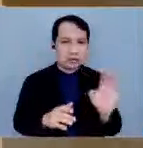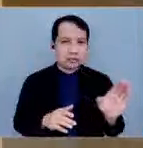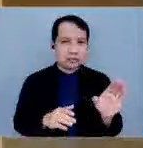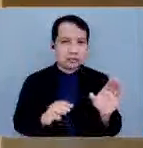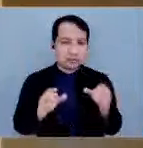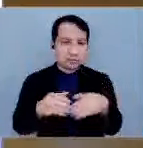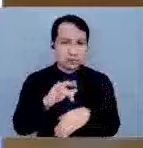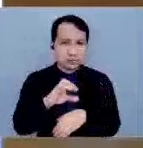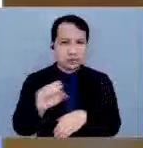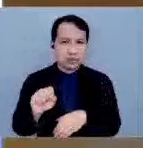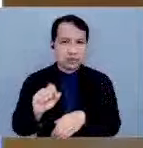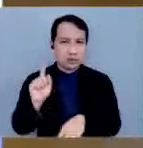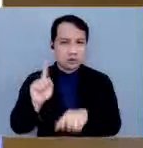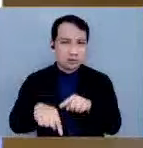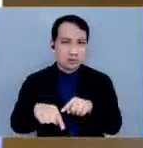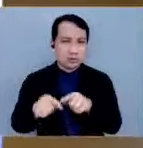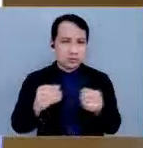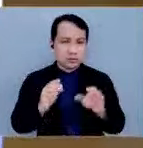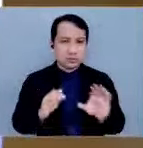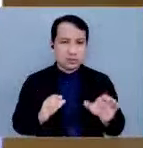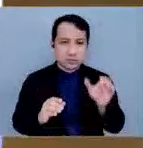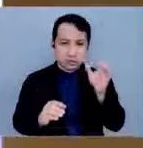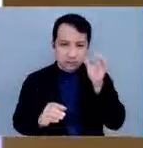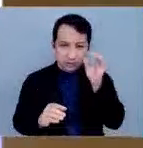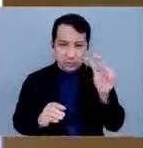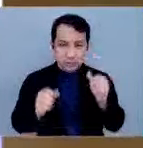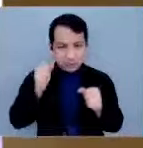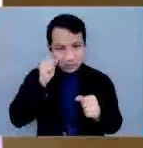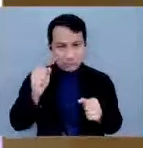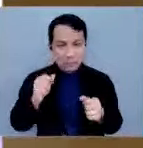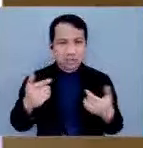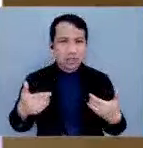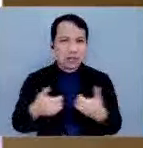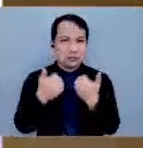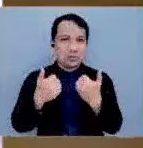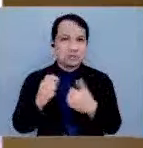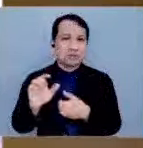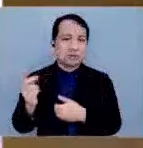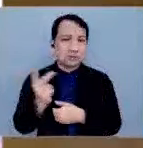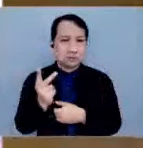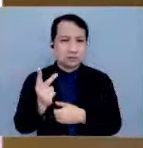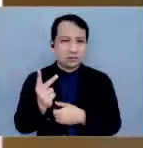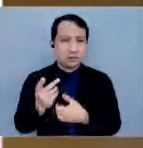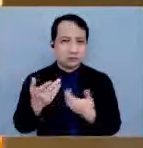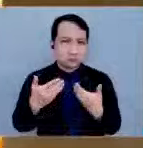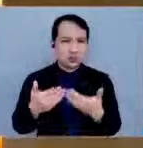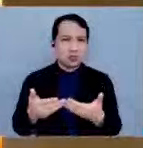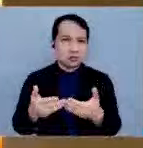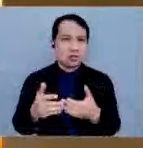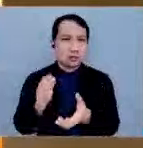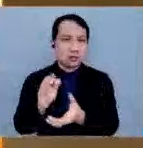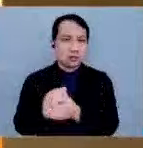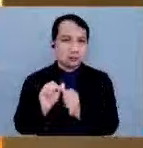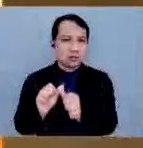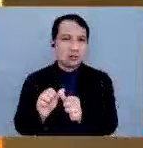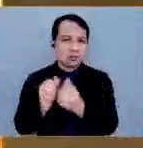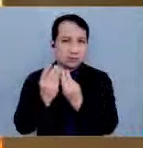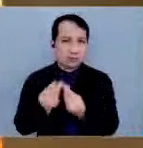Entertainment ang management nila Kat at Sam na may hinaharap na challenges ang dalawa, pero actively naman nila itong